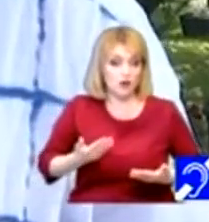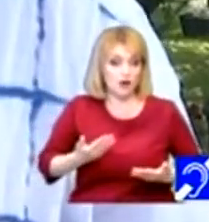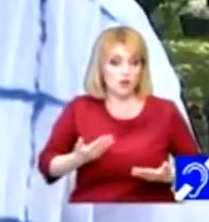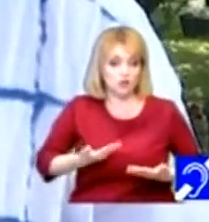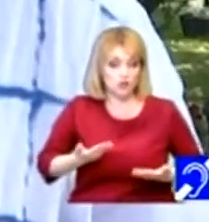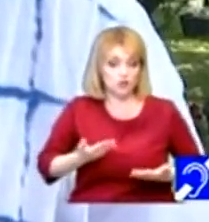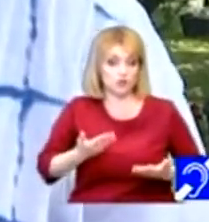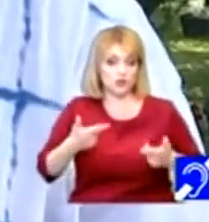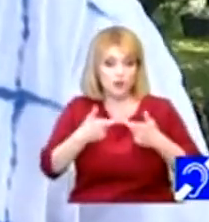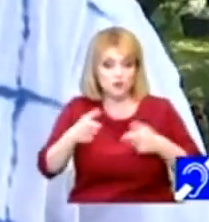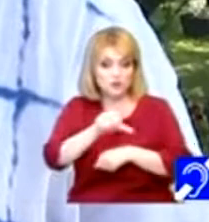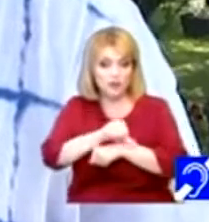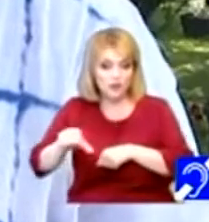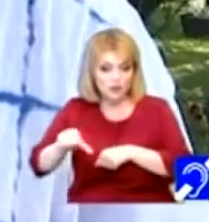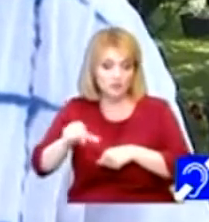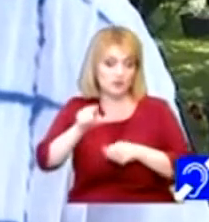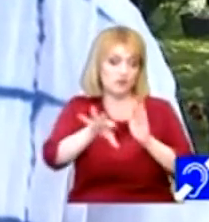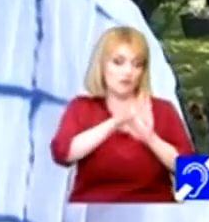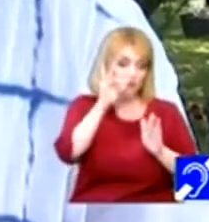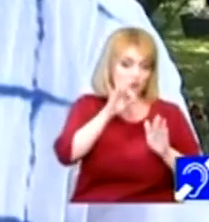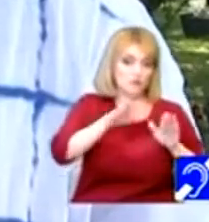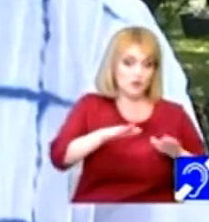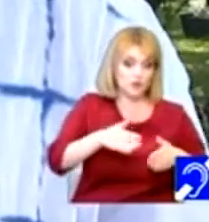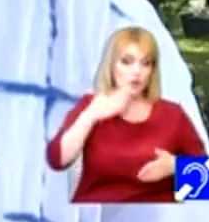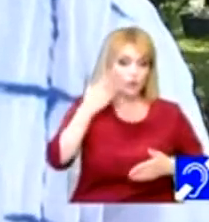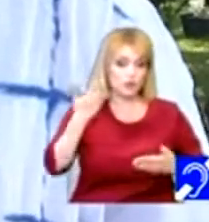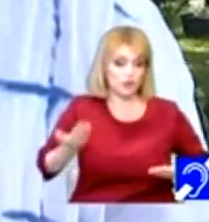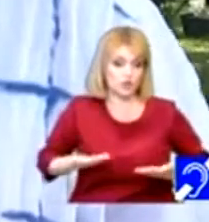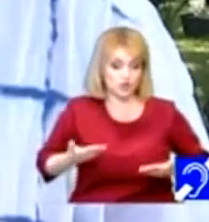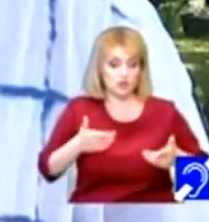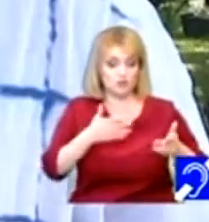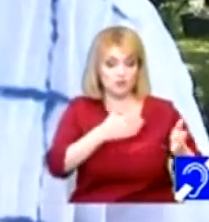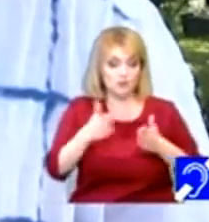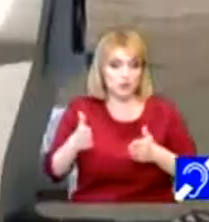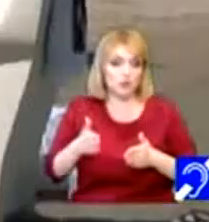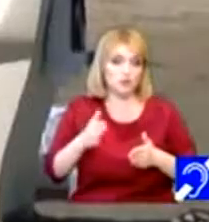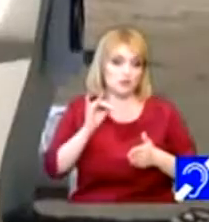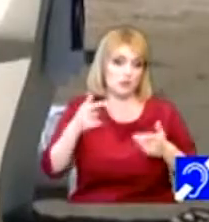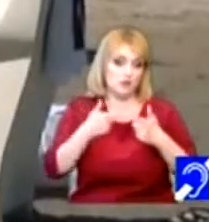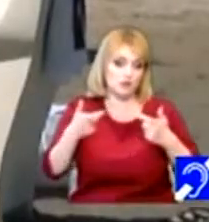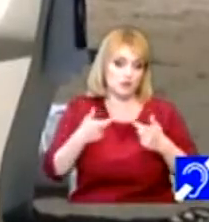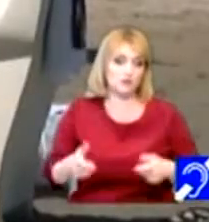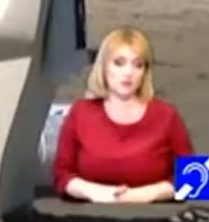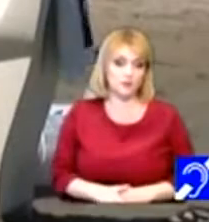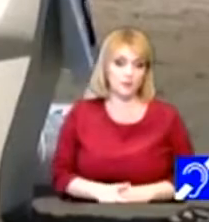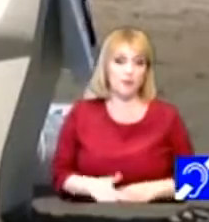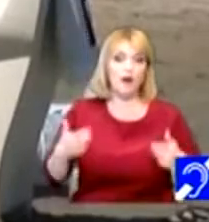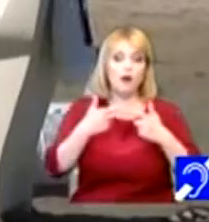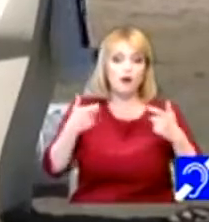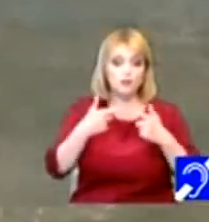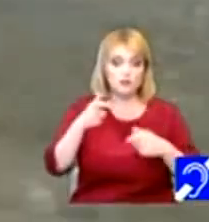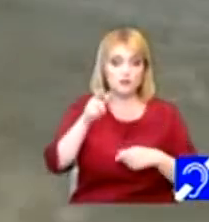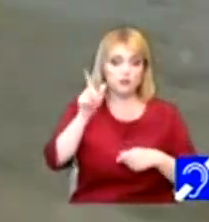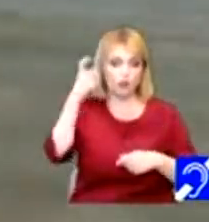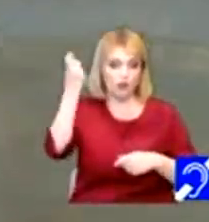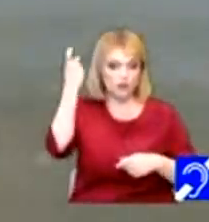fost bugetate și se vor da și la anul, categoric și noi ne facem planul de investiții. Hotelierii spun că pe litoral